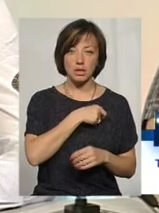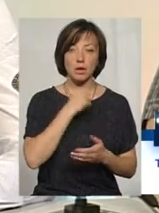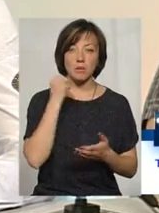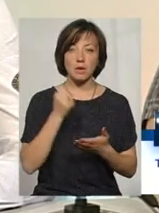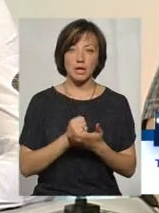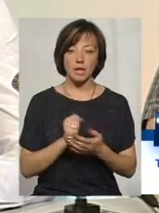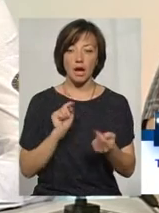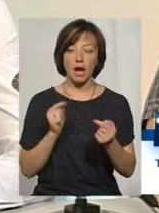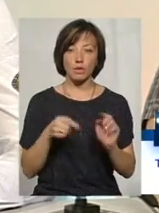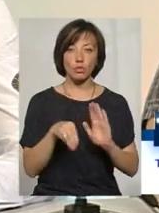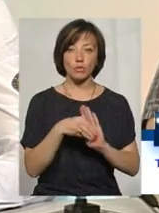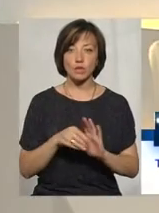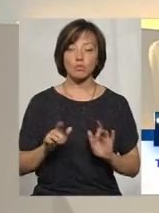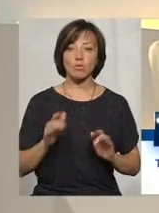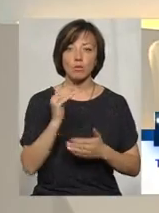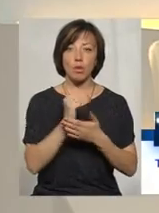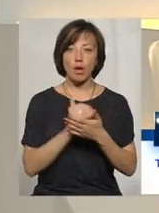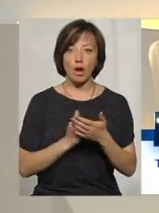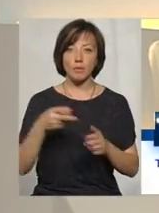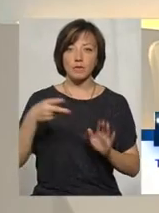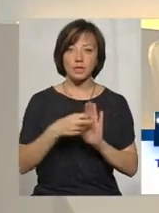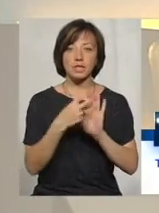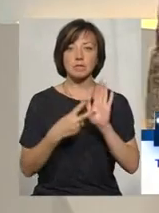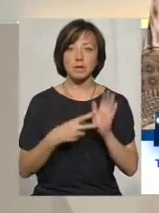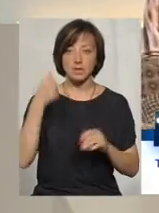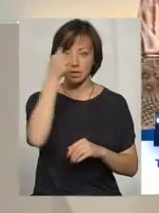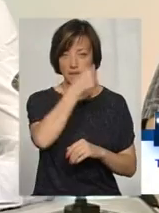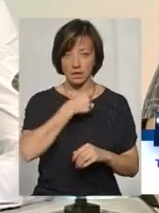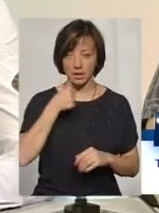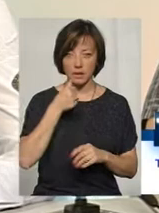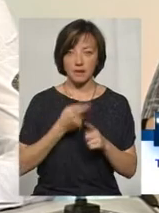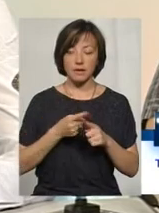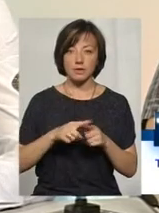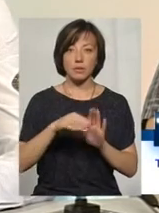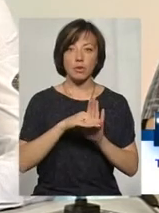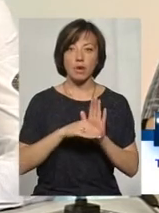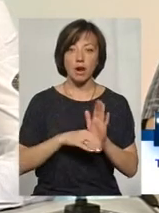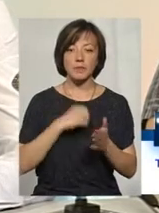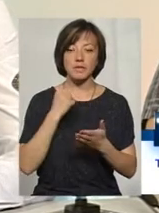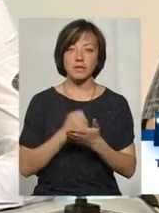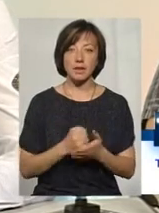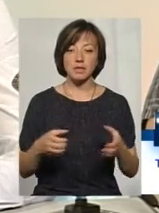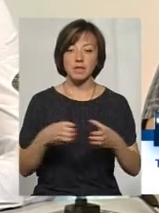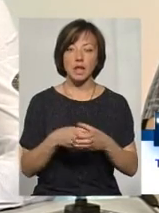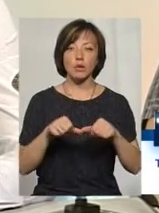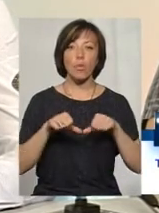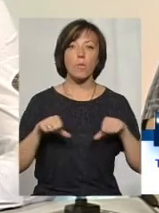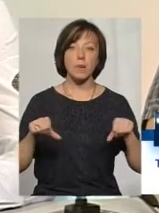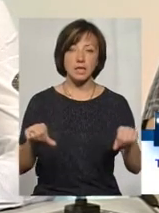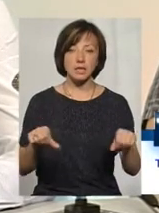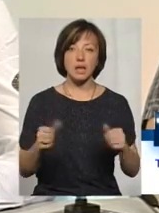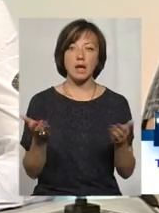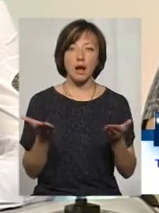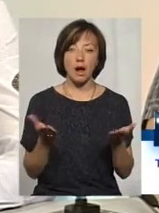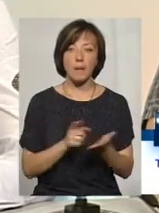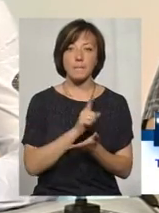прийняли антикорупційну програму на 2017 рік. У цій програмі вони затвердили склад комісії, яка